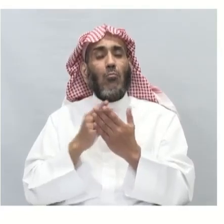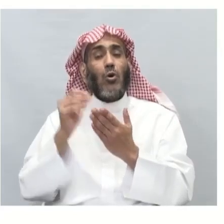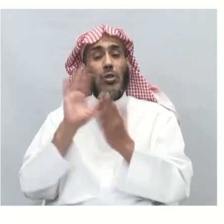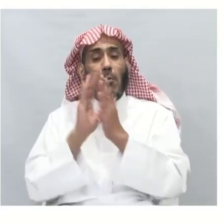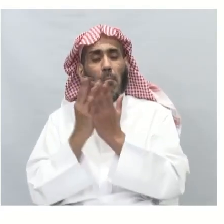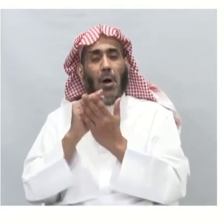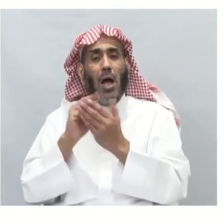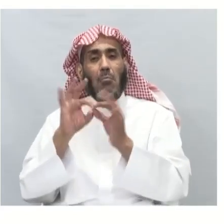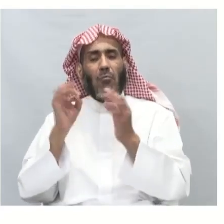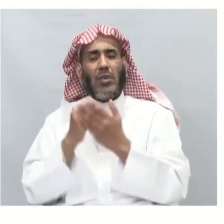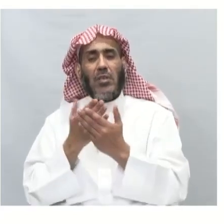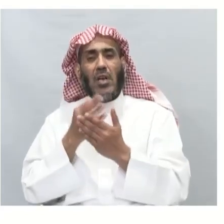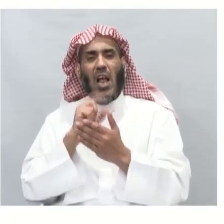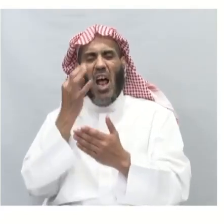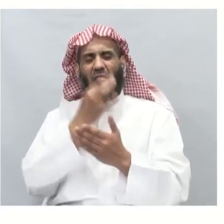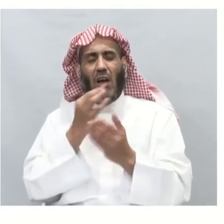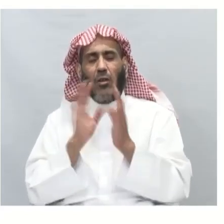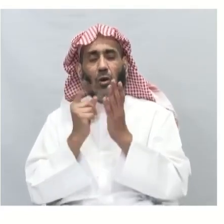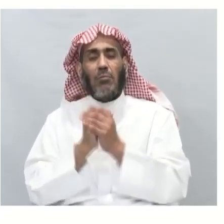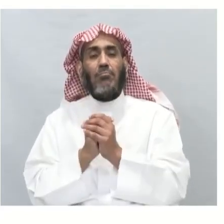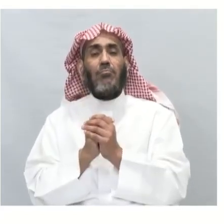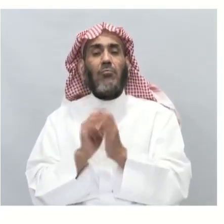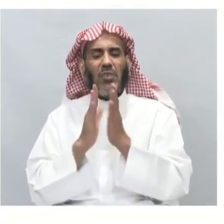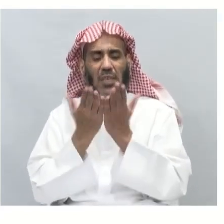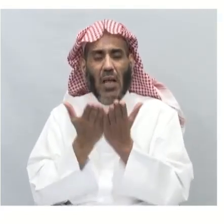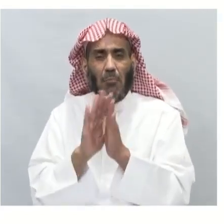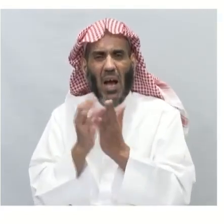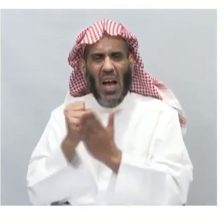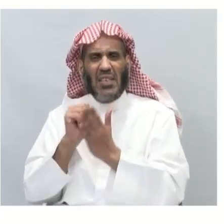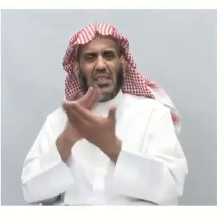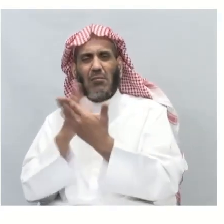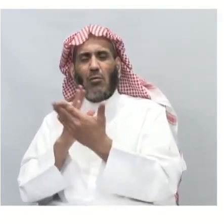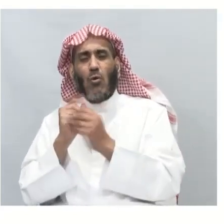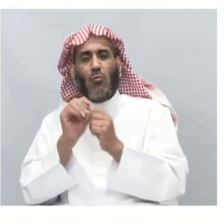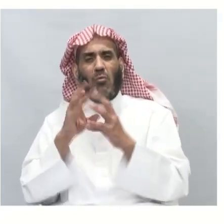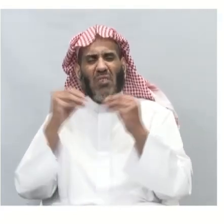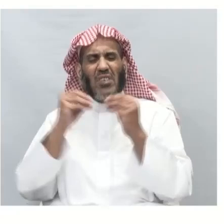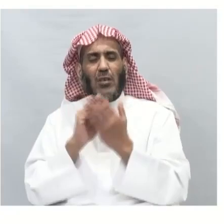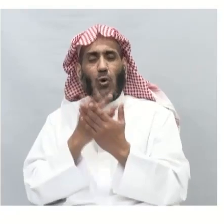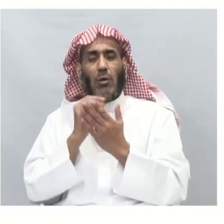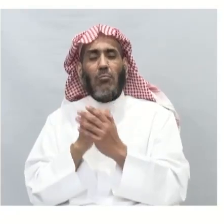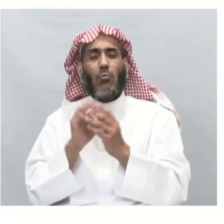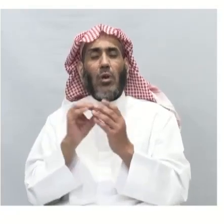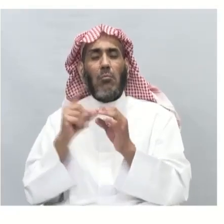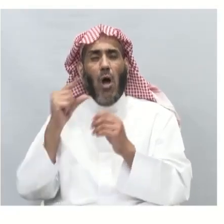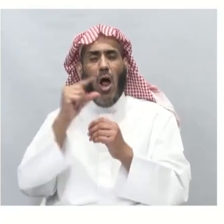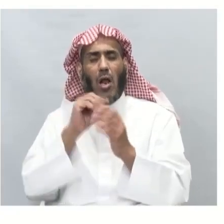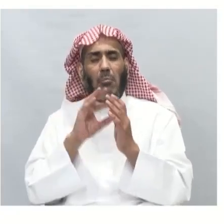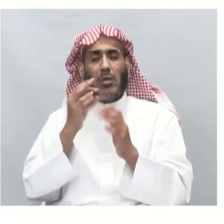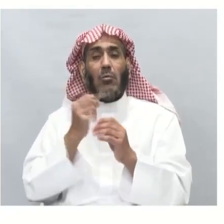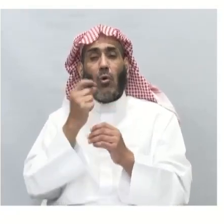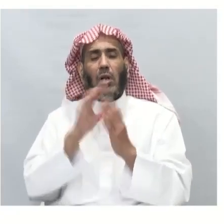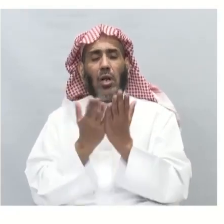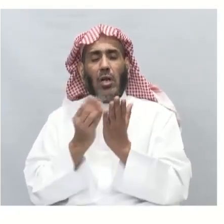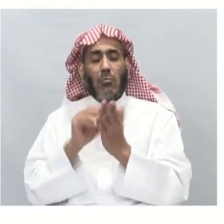المفهرس لالفاظ القران الكريم اذا هنا في توجيه للعوده لهذا المعجم المعجم المفهرس لالفاظ القران الكريم